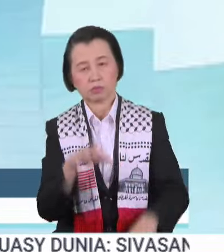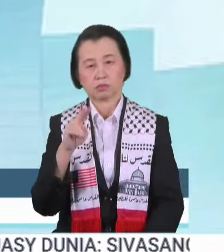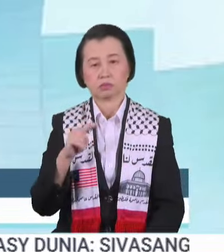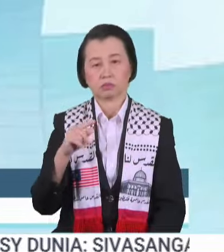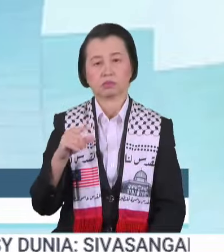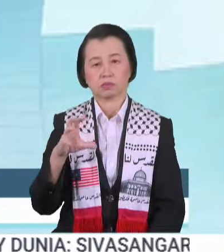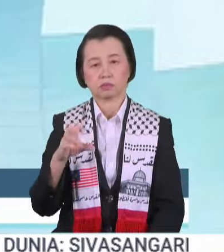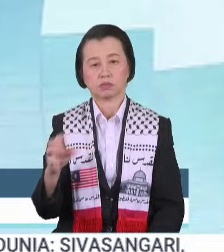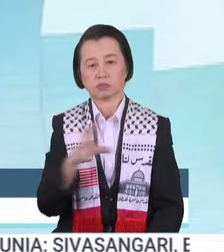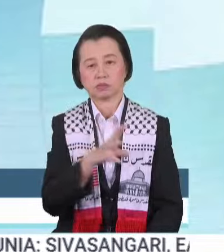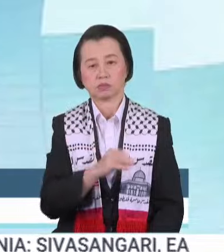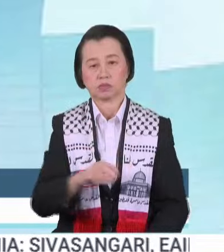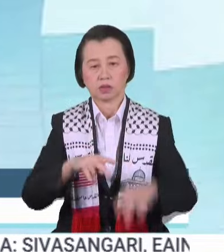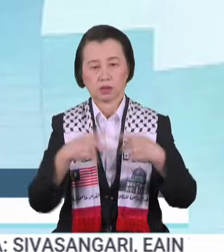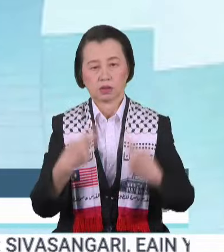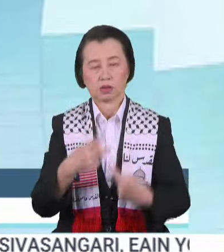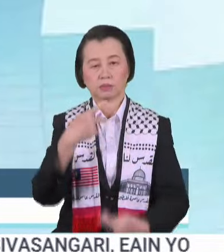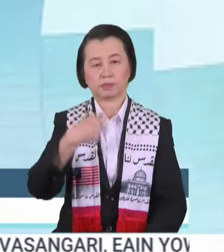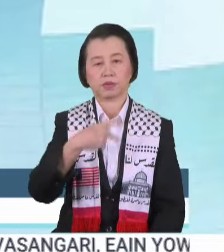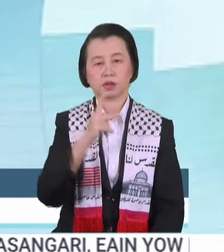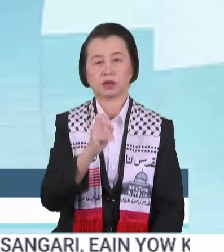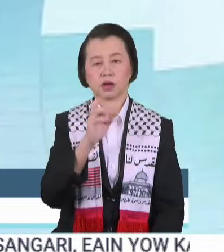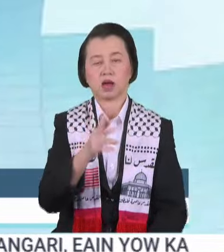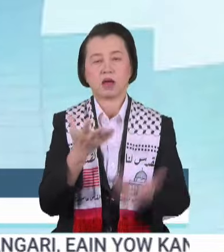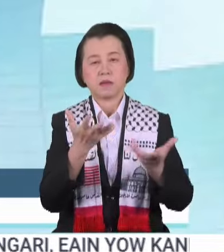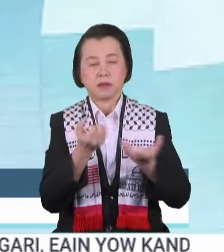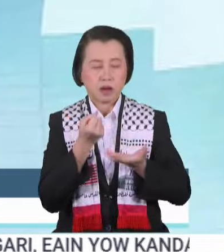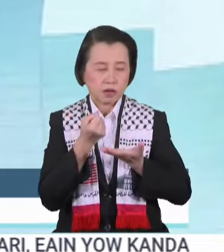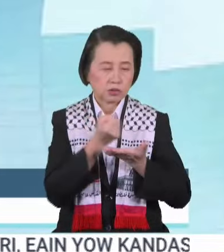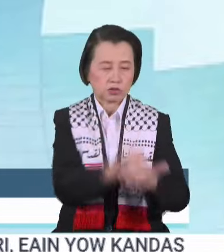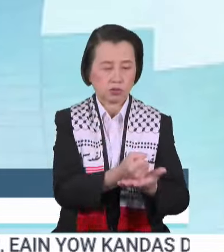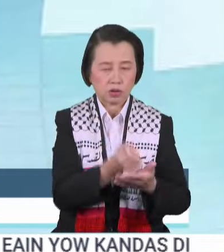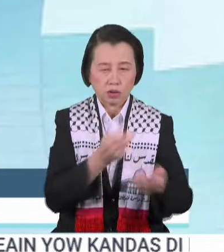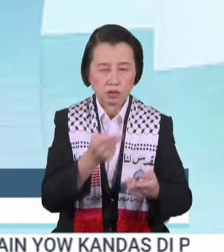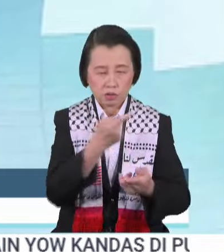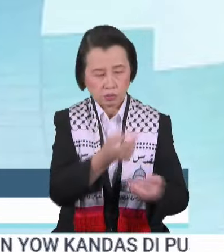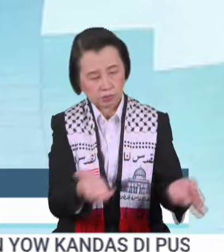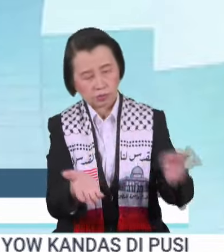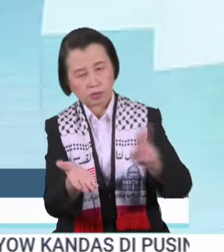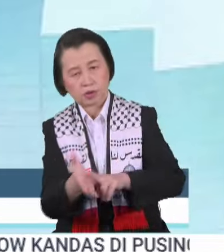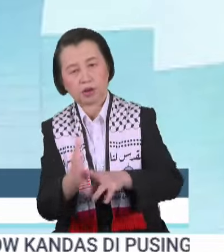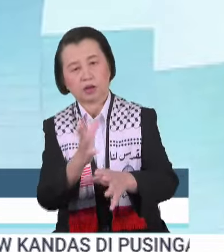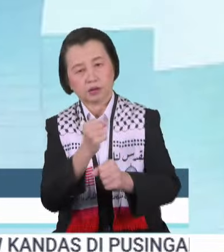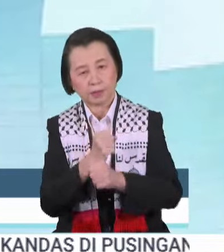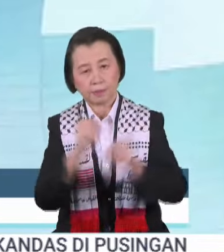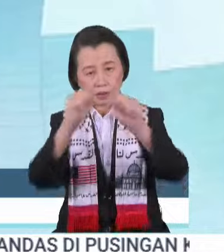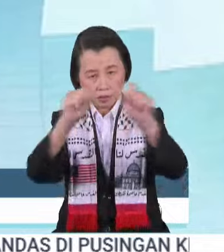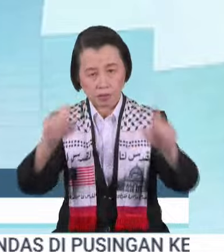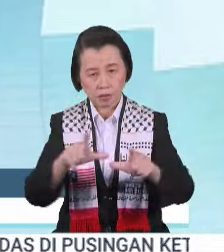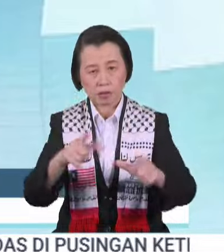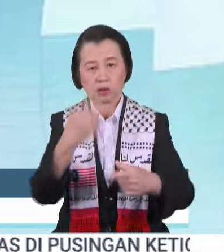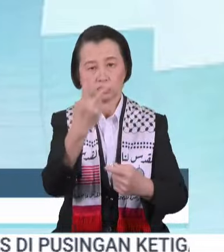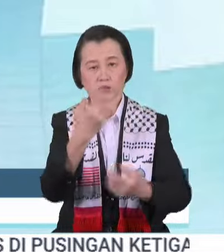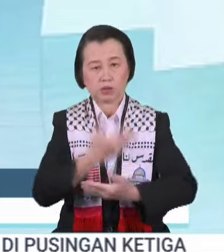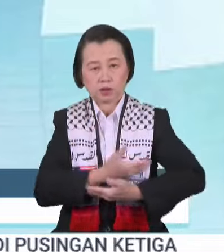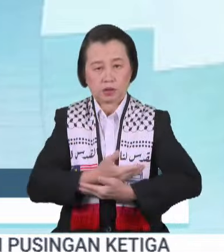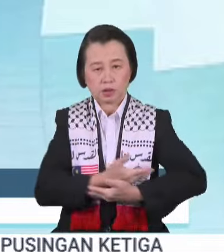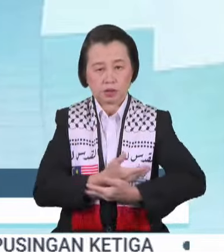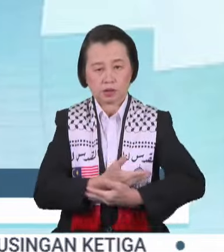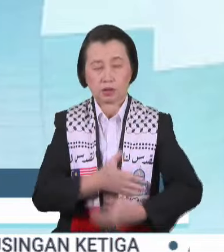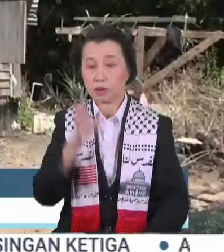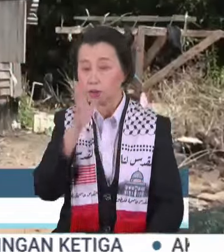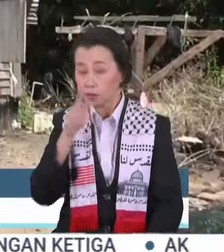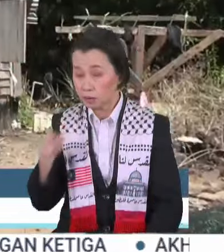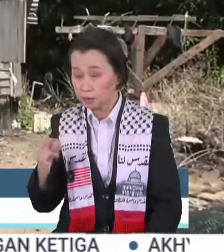Kerajaan dan Parti Keadilan Rakyat yang mahu membantu menguruskan pendaftaran sijil kelahiran dua anaknya. Menurut